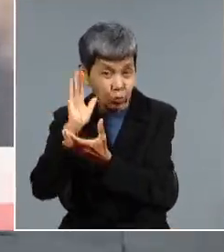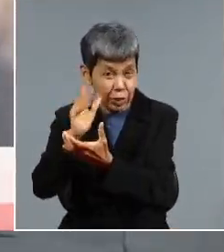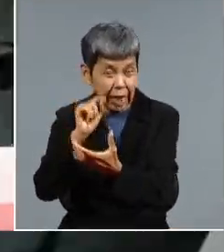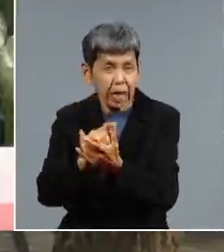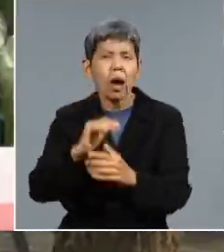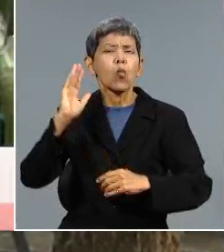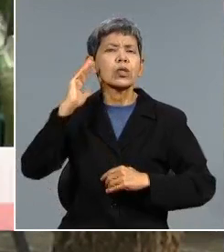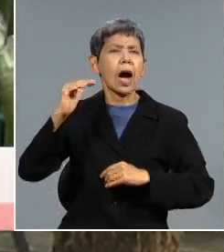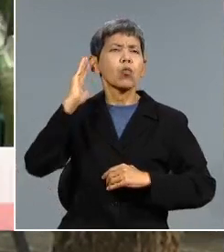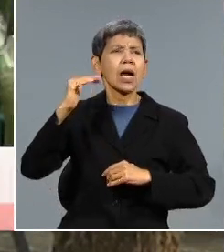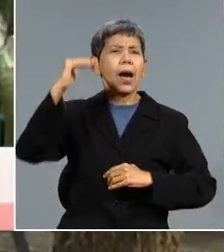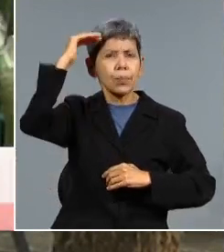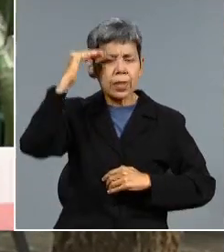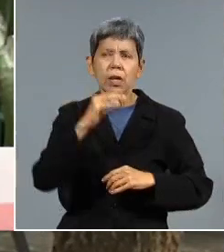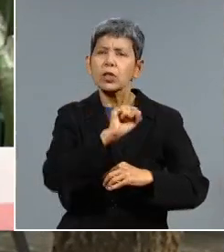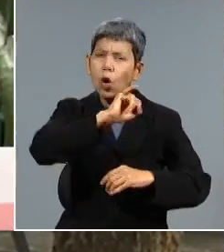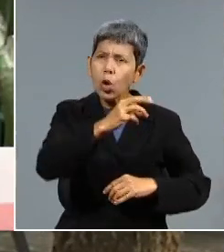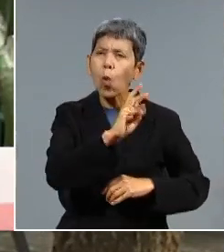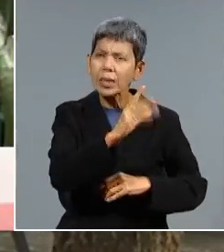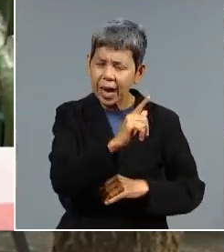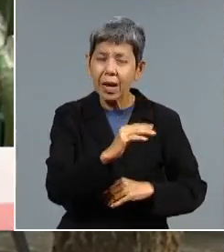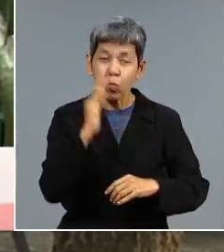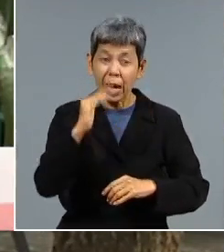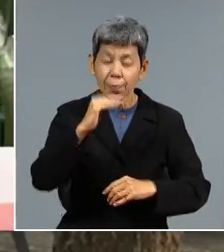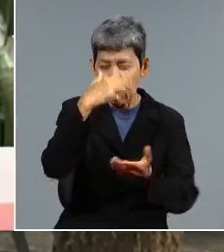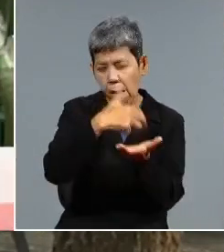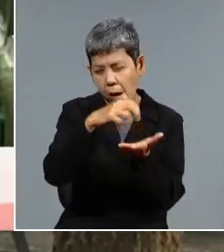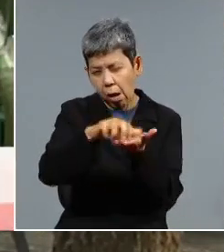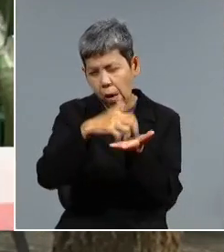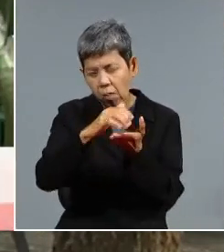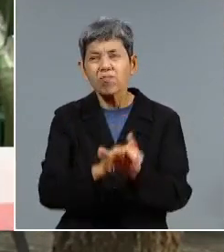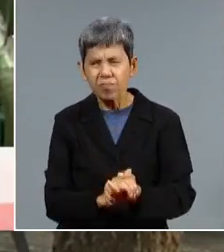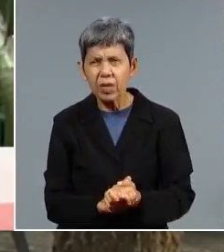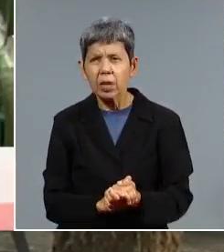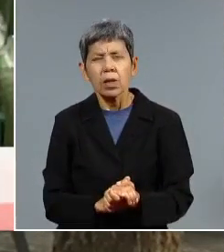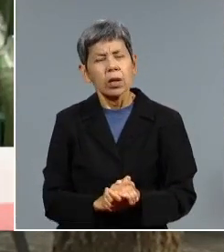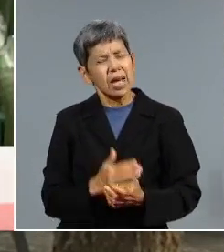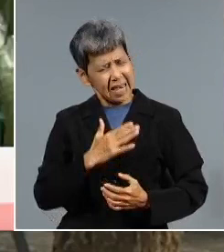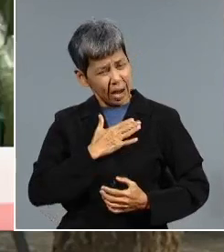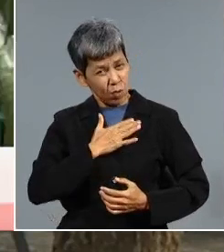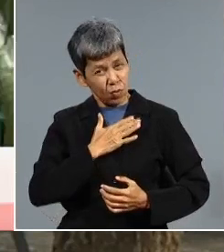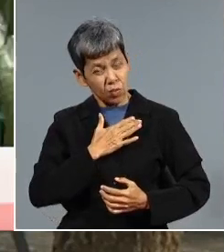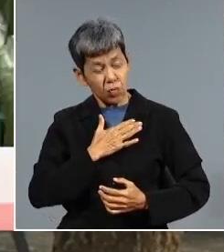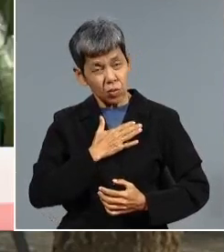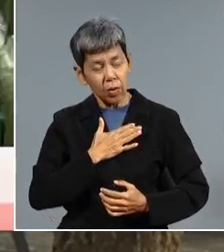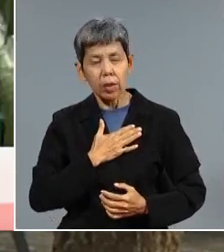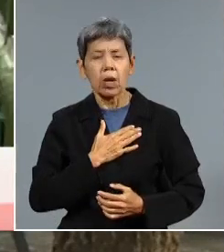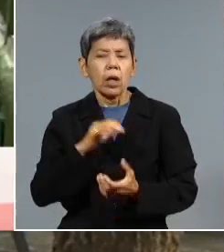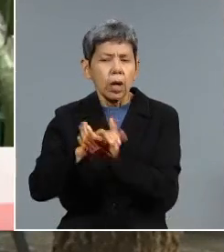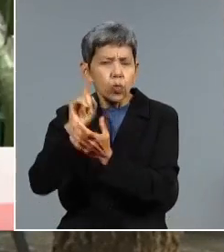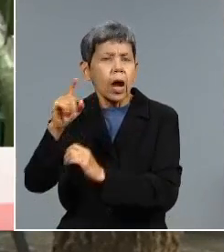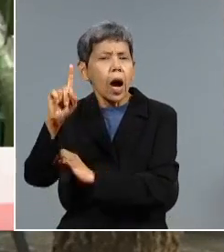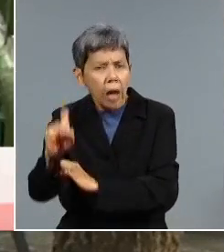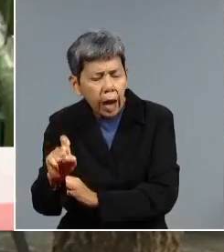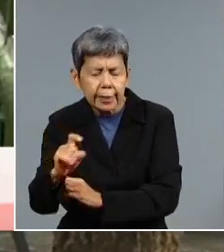เป็นพี่ชายแท้ๆของสจวันชาตินี่แหละครับก็เผยถึงความรู้สึกนะบอกว่าตัวเองเนี่ยสูญเสียภรรยาไป